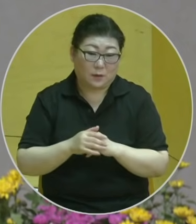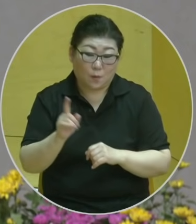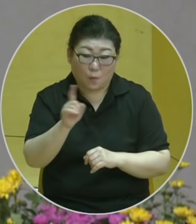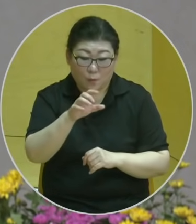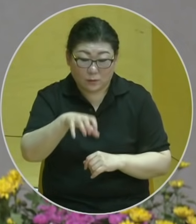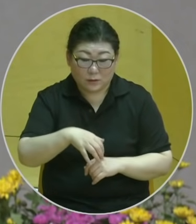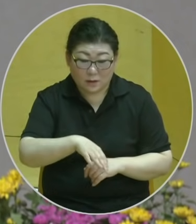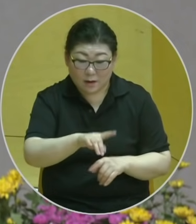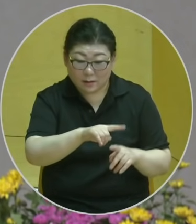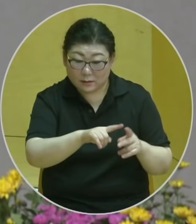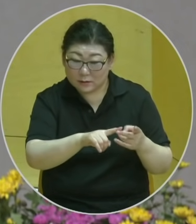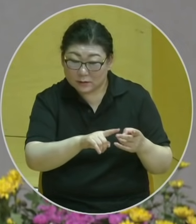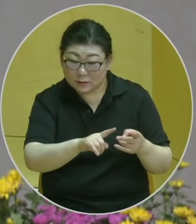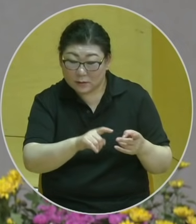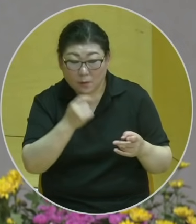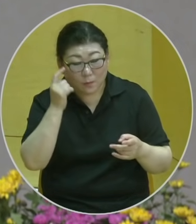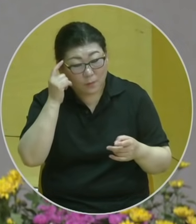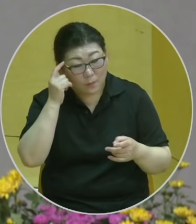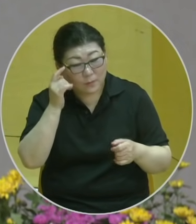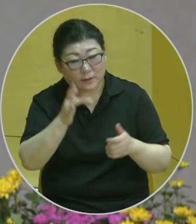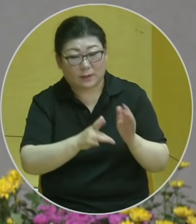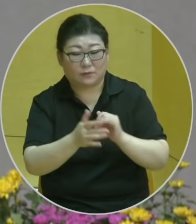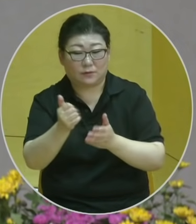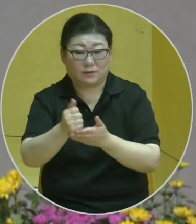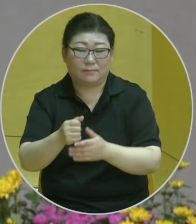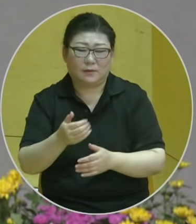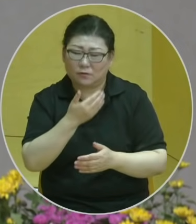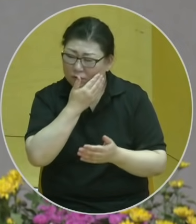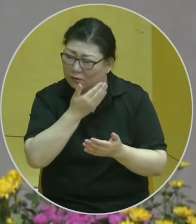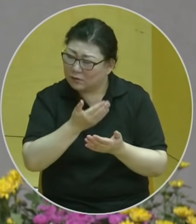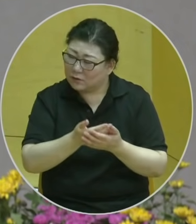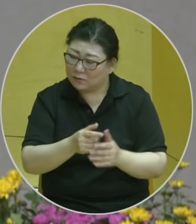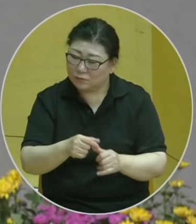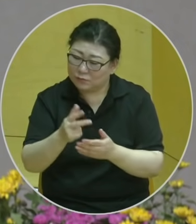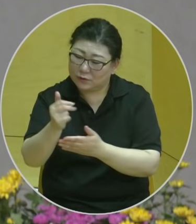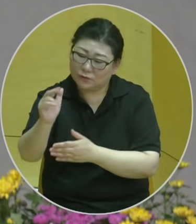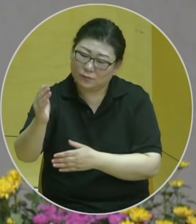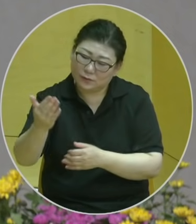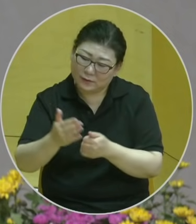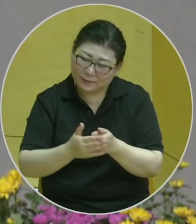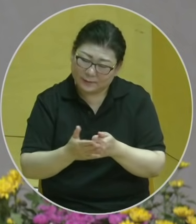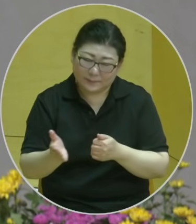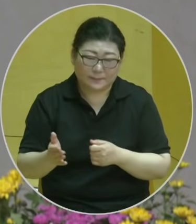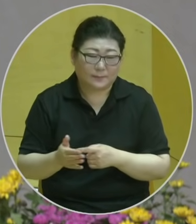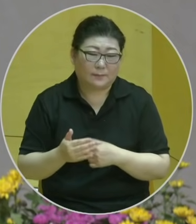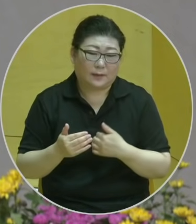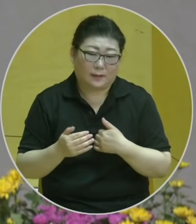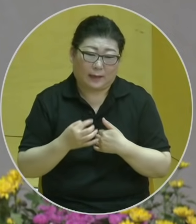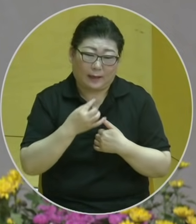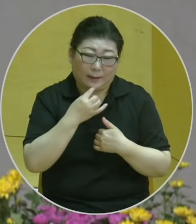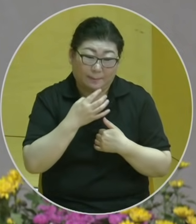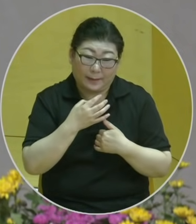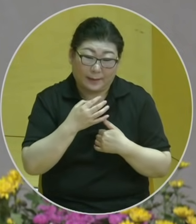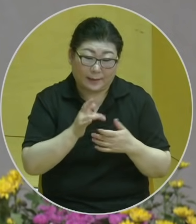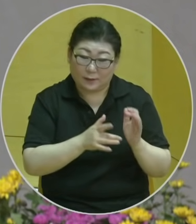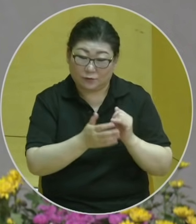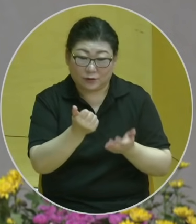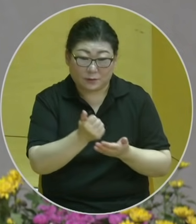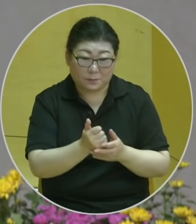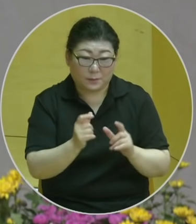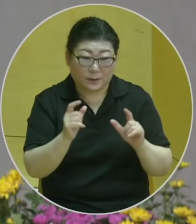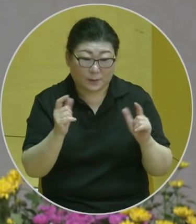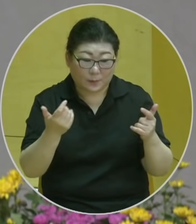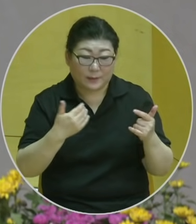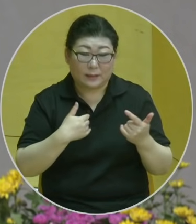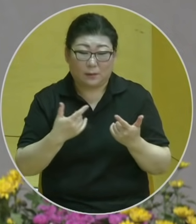그 예수님이 귀하기 때문에, 그 예수님이 구세주시기 때문에. 나만의 그 예수님이 아니라 정말